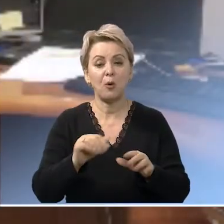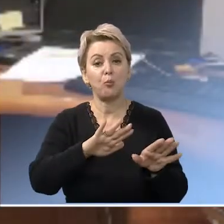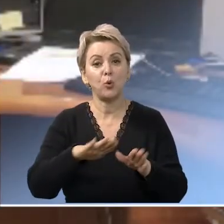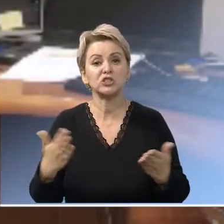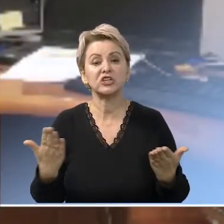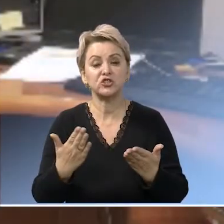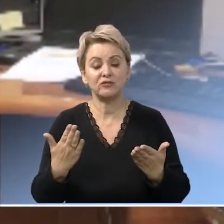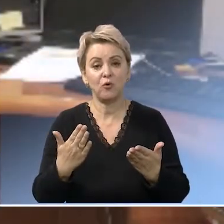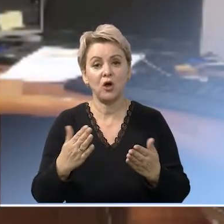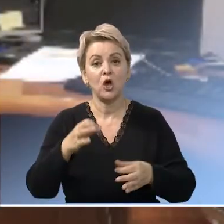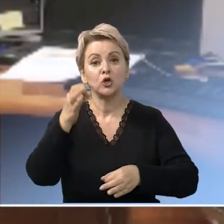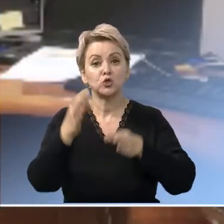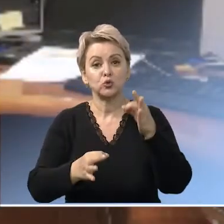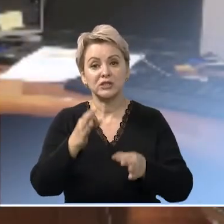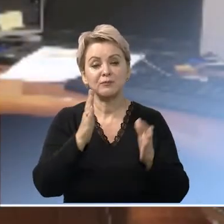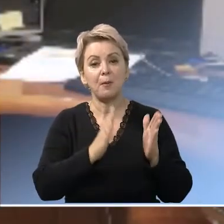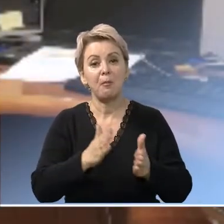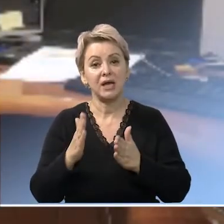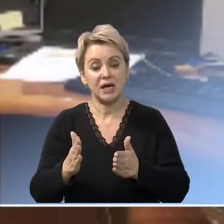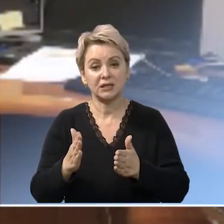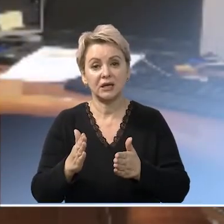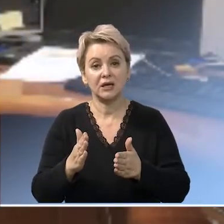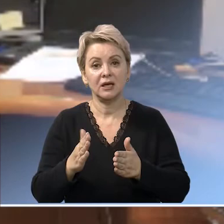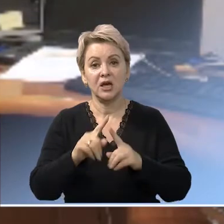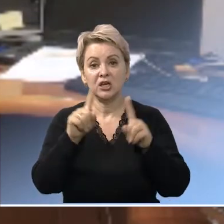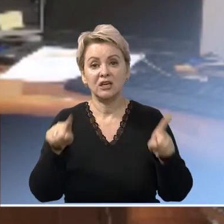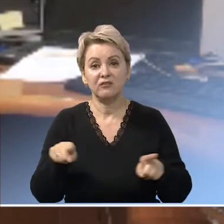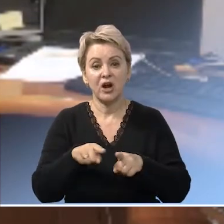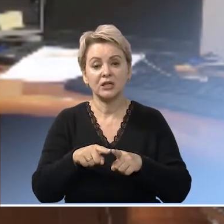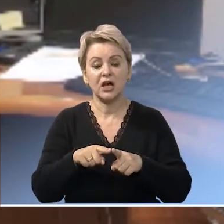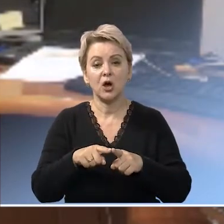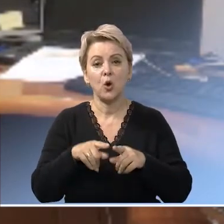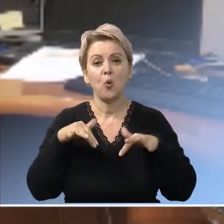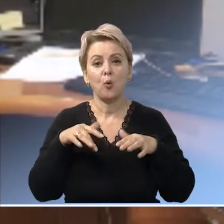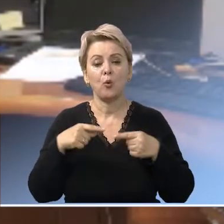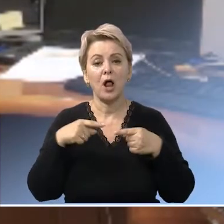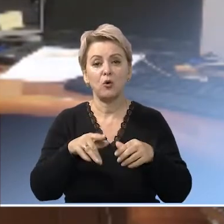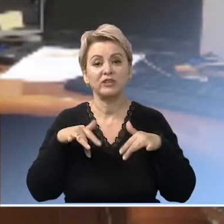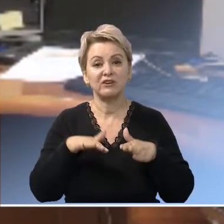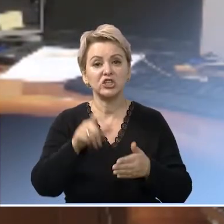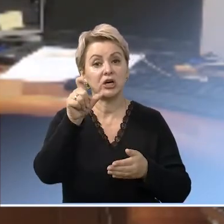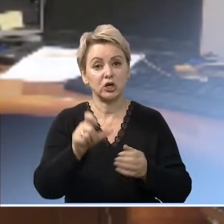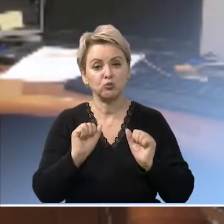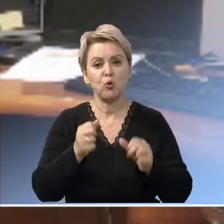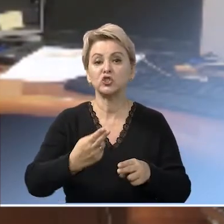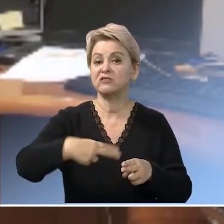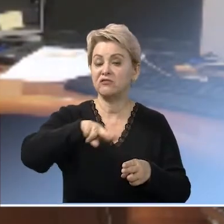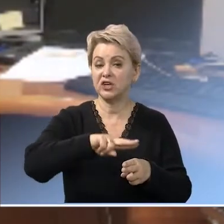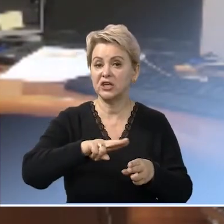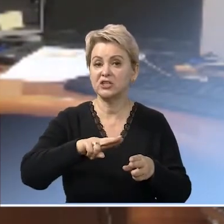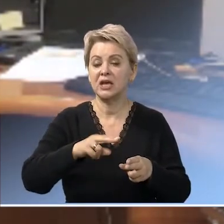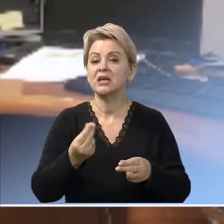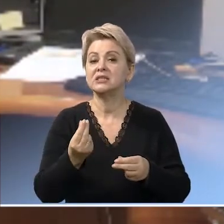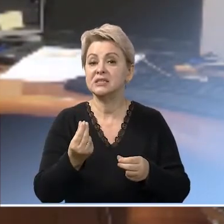самым после чего в судебном порядке или в рамках возбужденного уголовного дела гражданин может